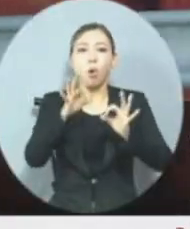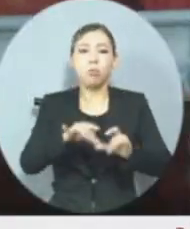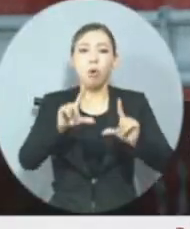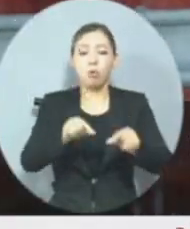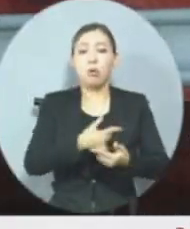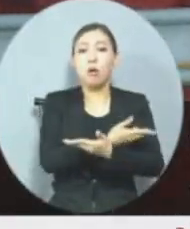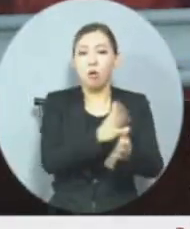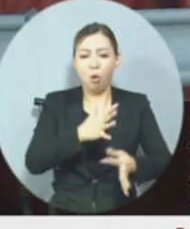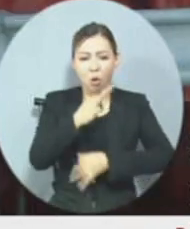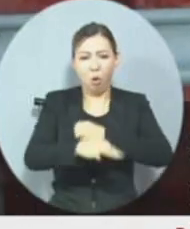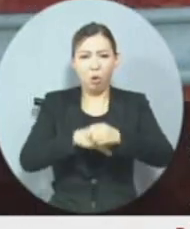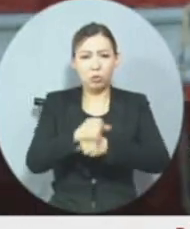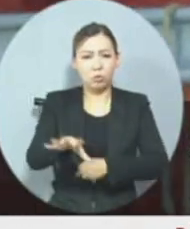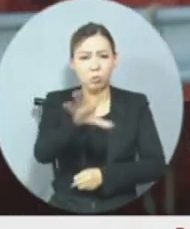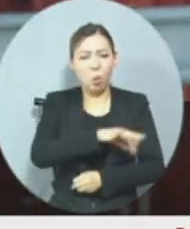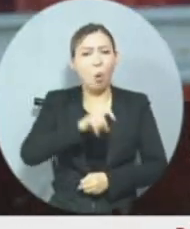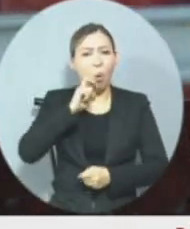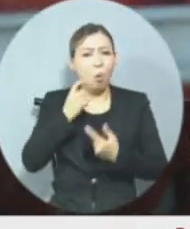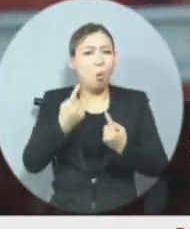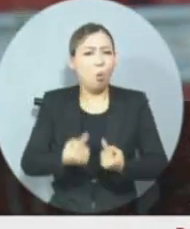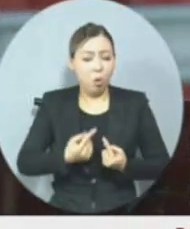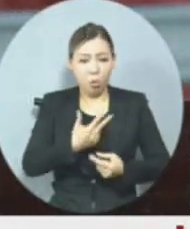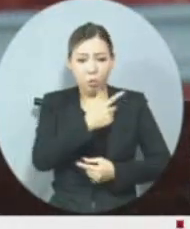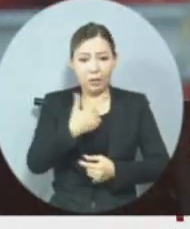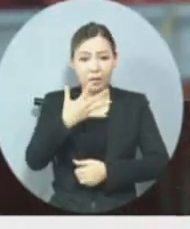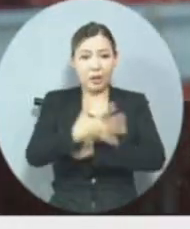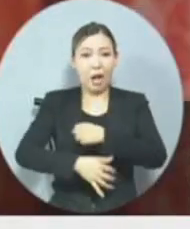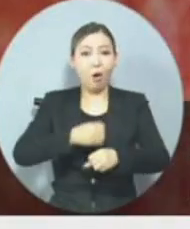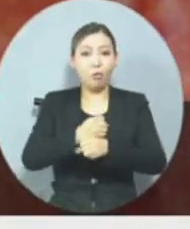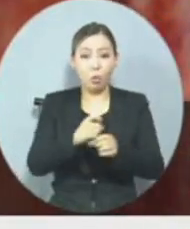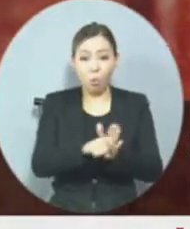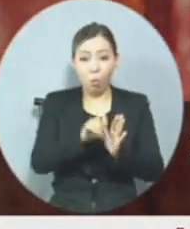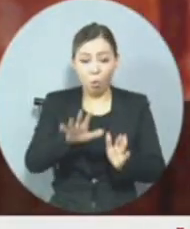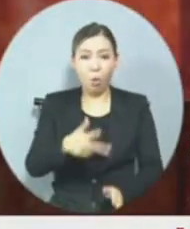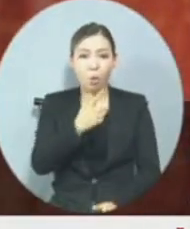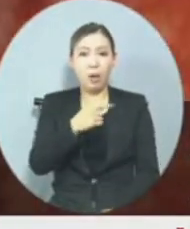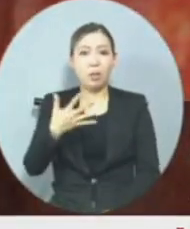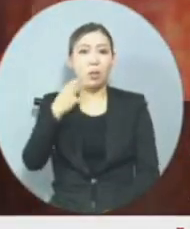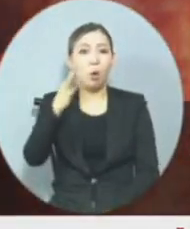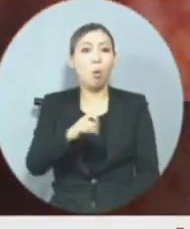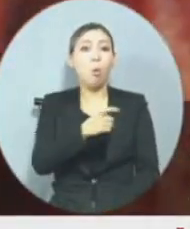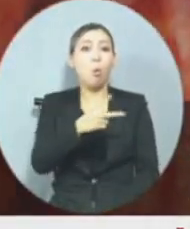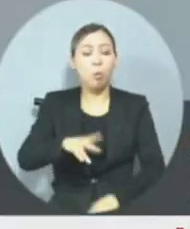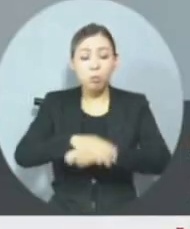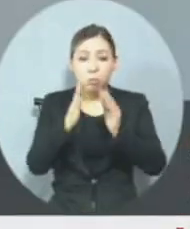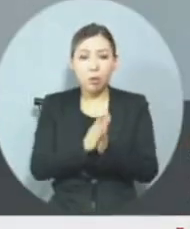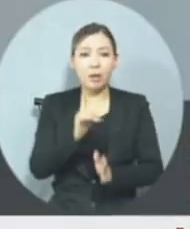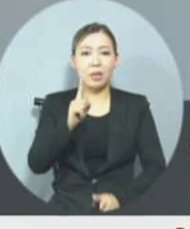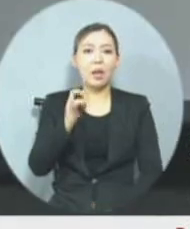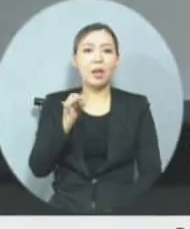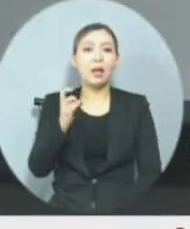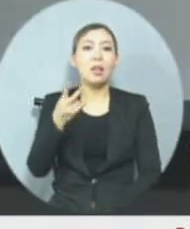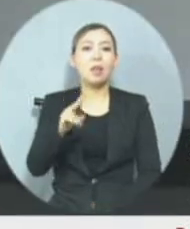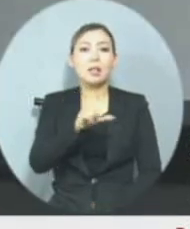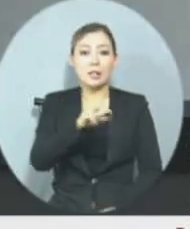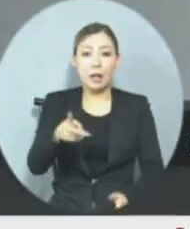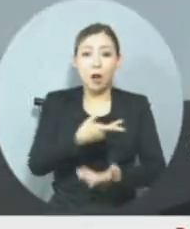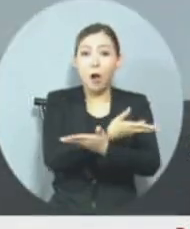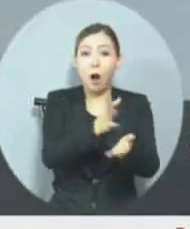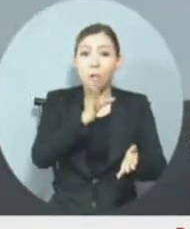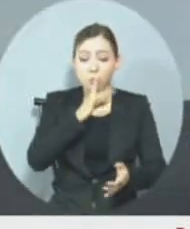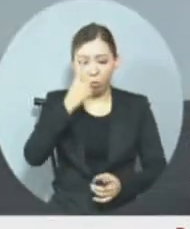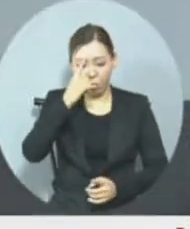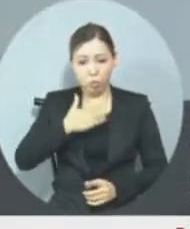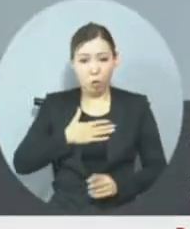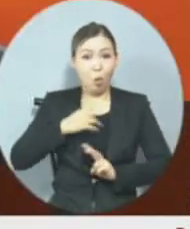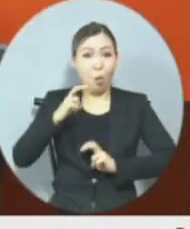Олон жил хүсэн хүлээж байсан 3-5 жилийн хугацаатай 3-5% хүүтэй нийт 1.80 төгрөгийн зээл олохоор болсонд үндэсний үйлдвэрч аж